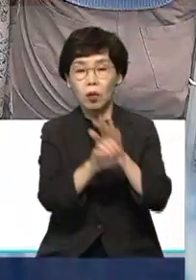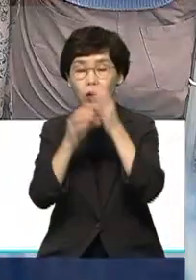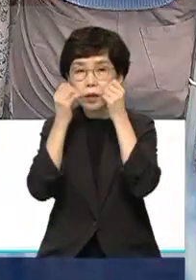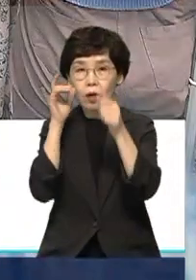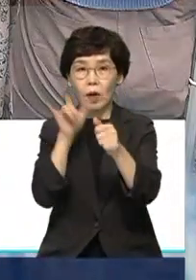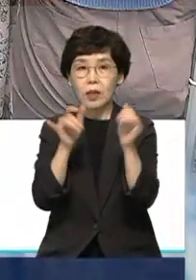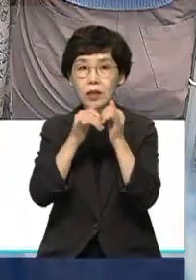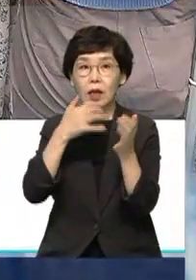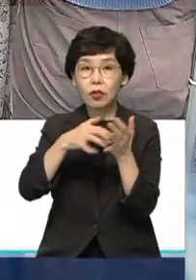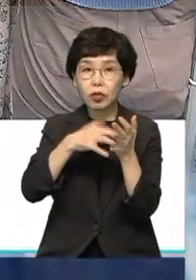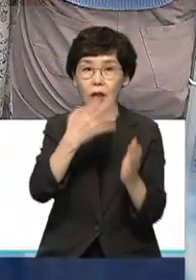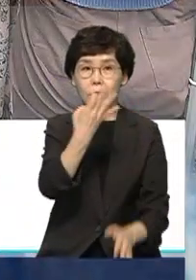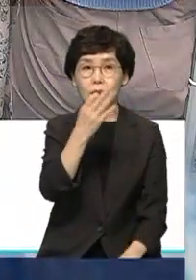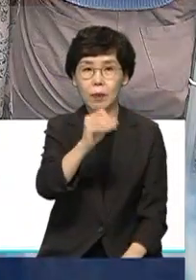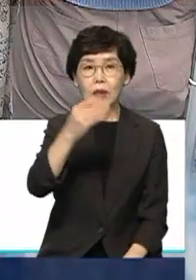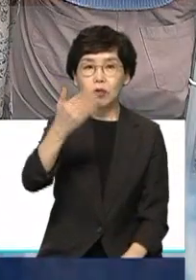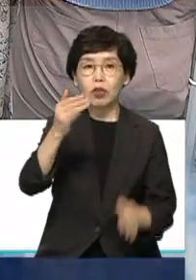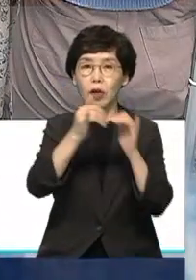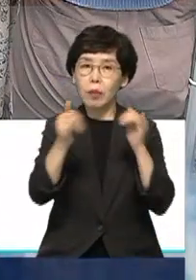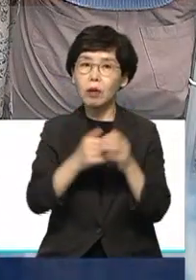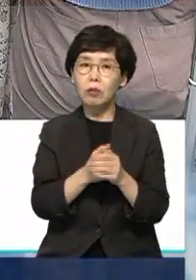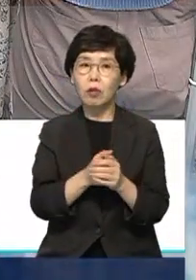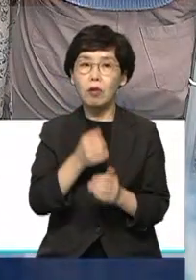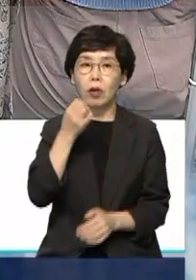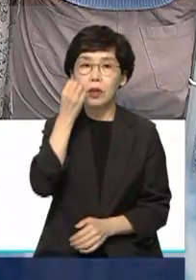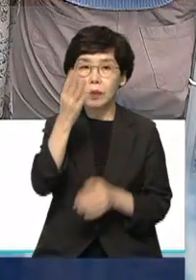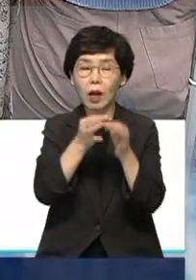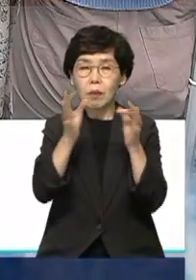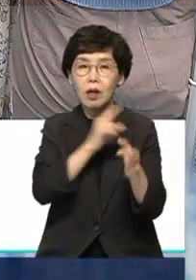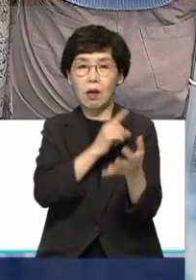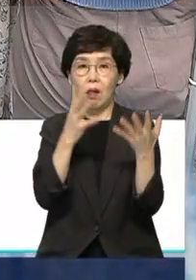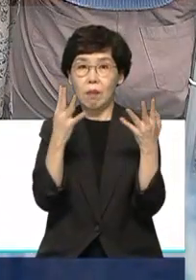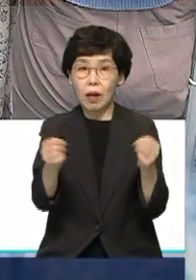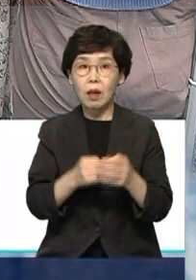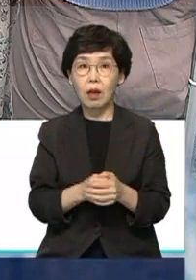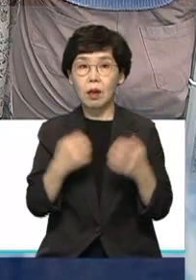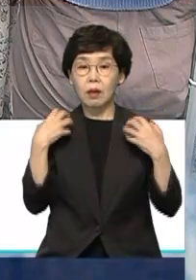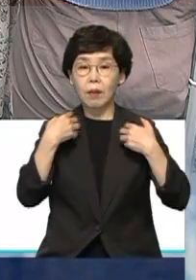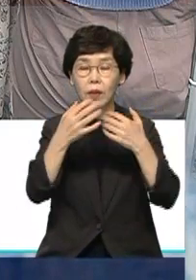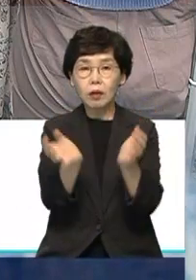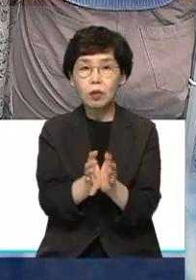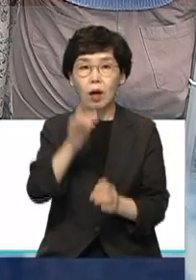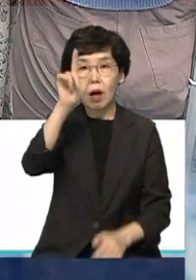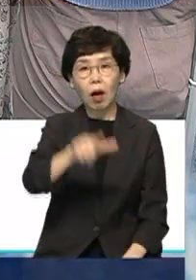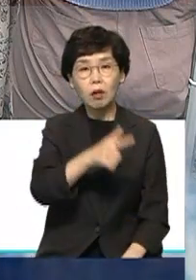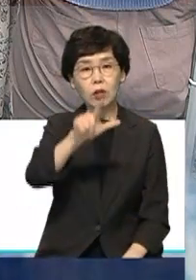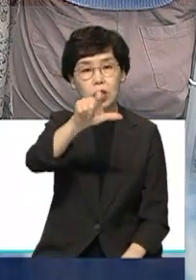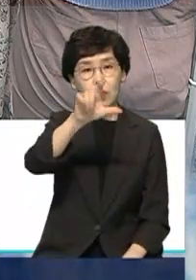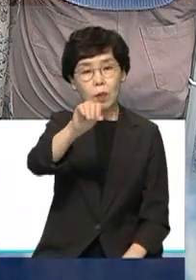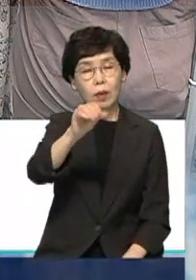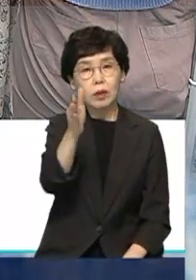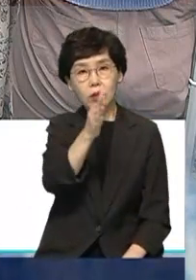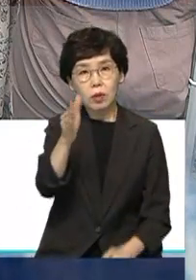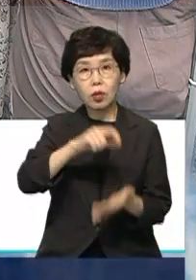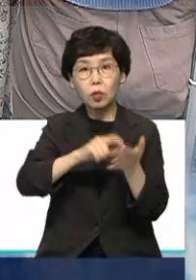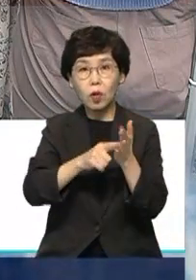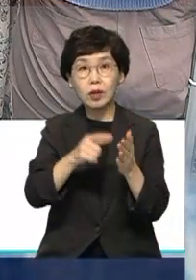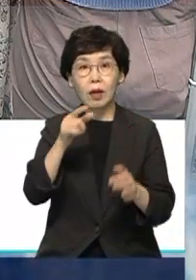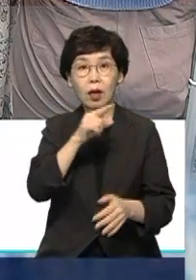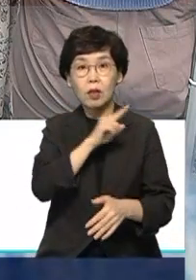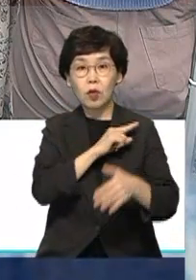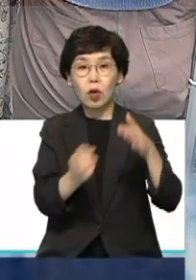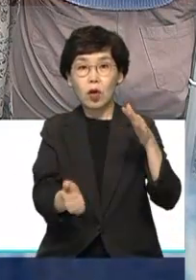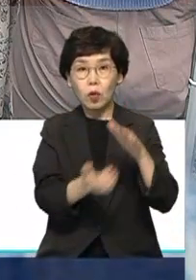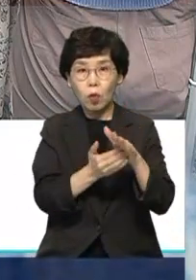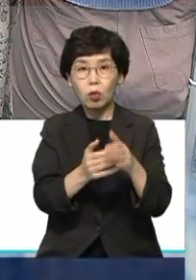코로나19 신규 확진자는 14만 9천 명대로 넉 달여 만에 가장 많았습니다. 방역당국은 하루 15만 명 안팎에서 이번 재유행의